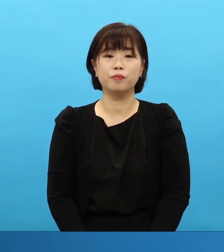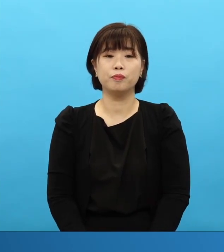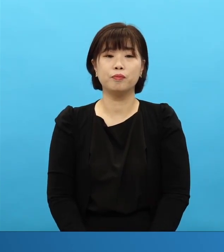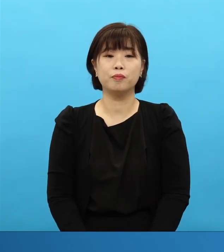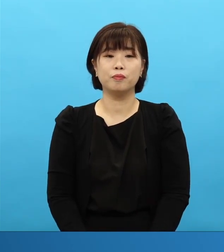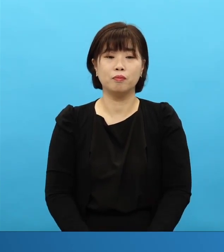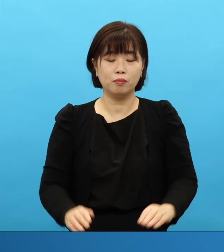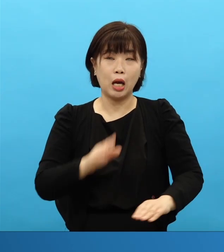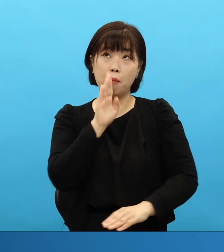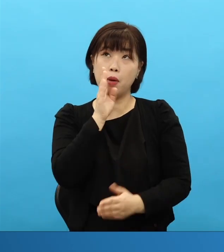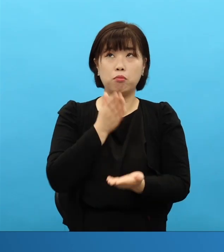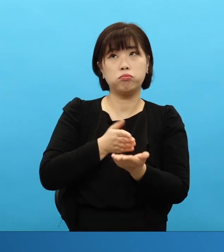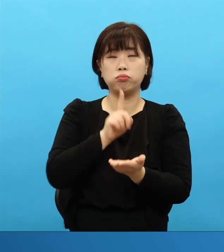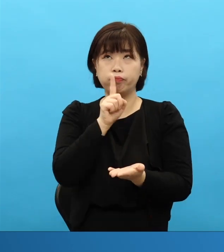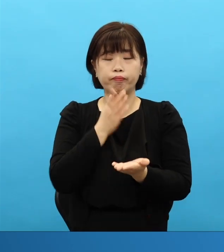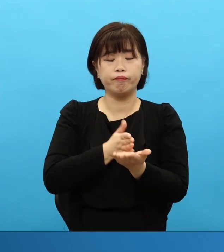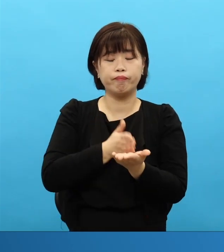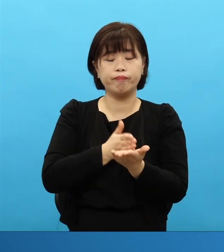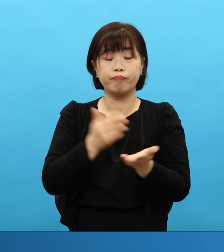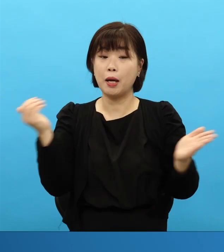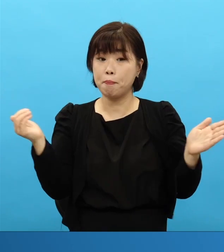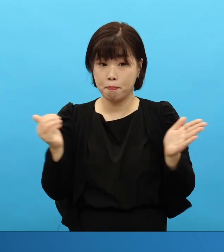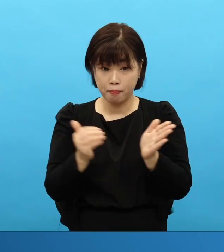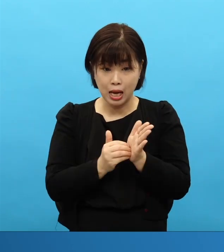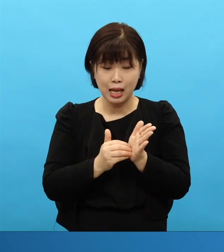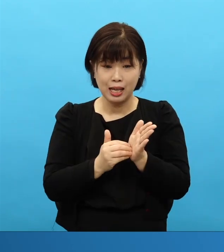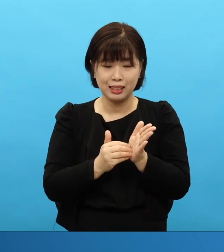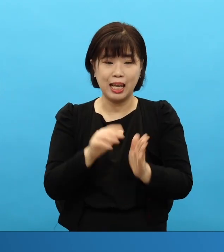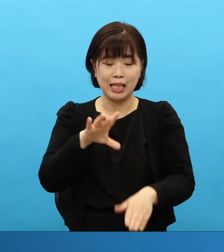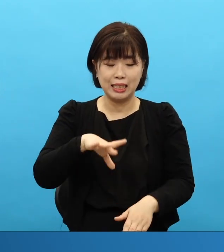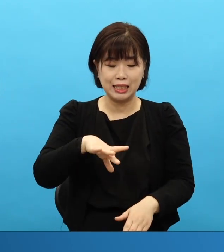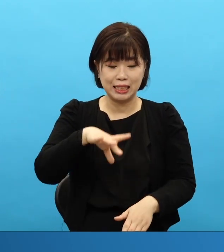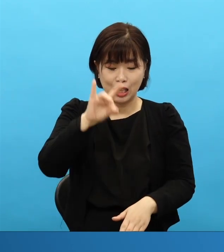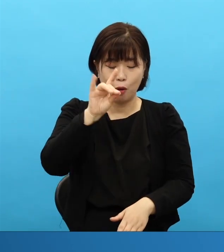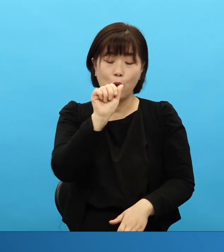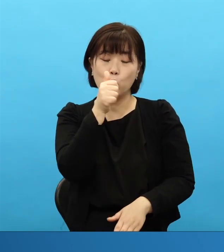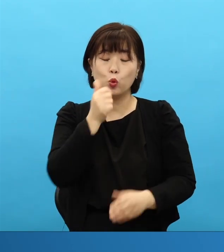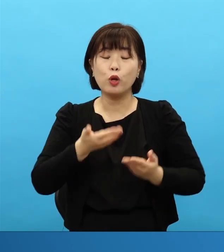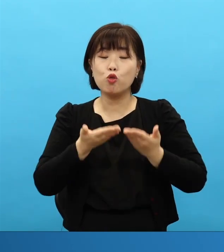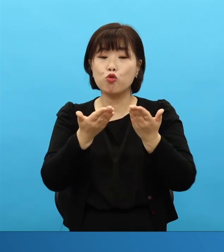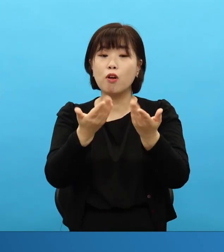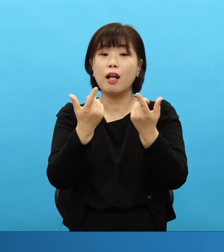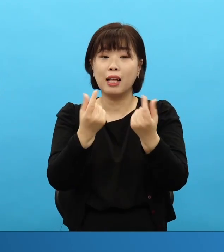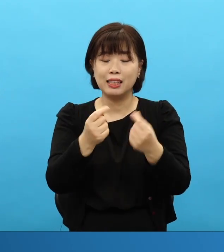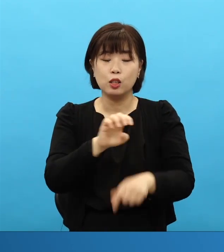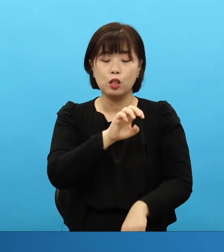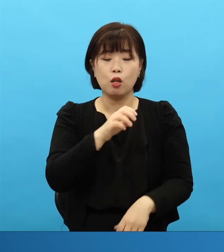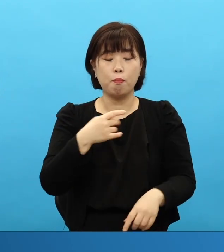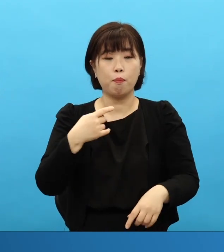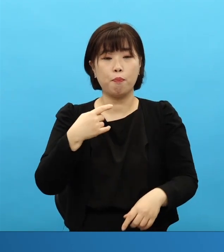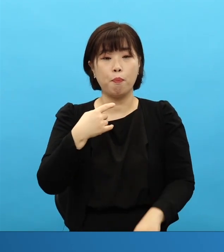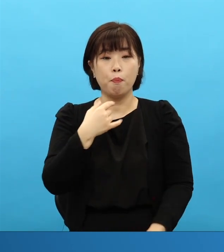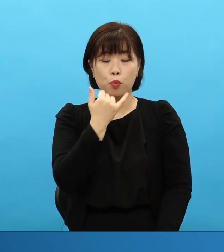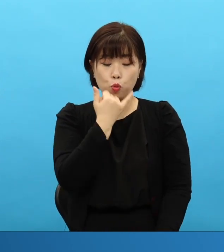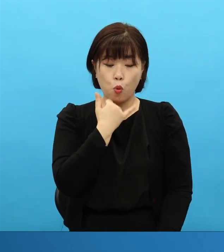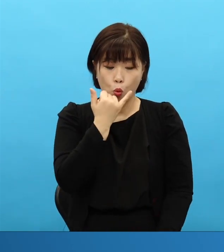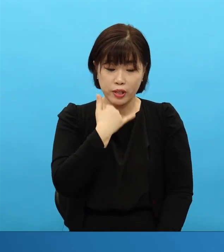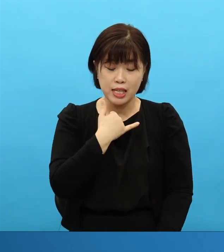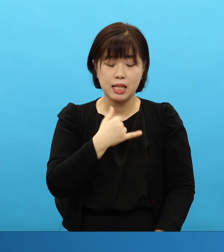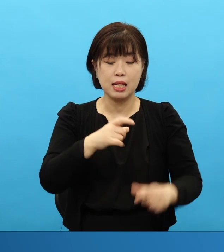다 했는 것 같고 처음에 소개했듯이 또 독일 현장 또 문화 현장 참